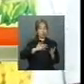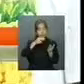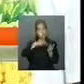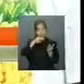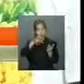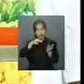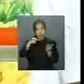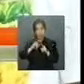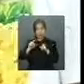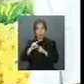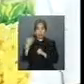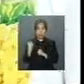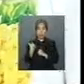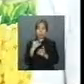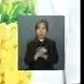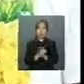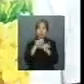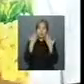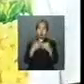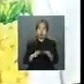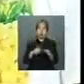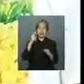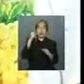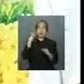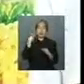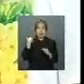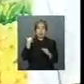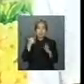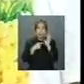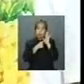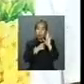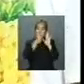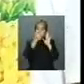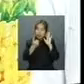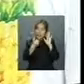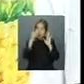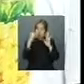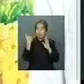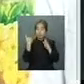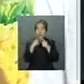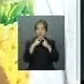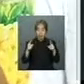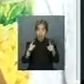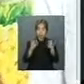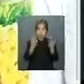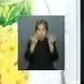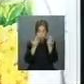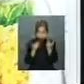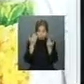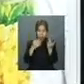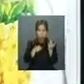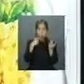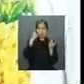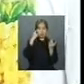ปินเขียนอย่างนี้ไปแล้วก็เราก็ไปพรีเซนต์ว่ามันดีอย่างโน้นอย่างนี้แต่เมื่อเราออกมาสู่สังคมบ